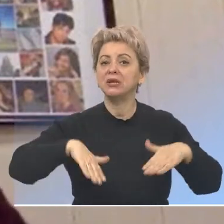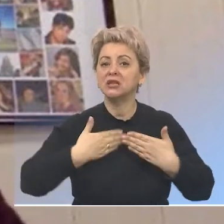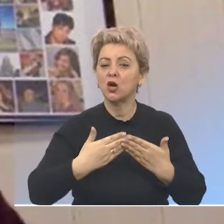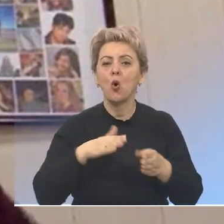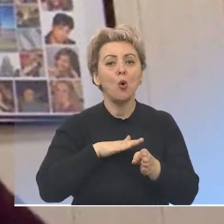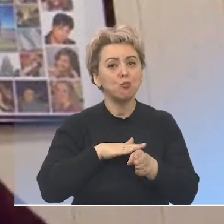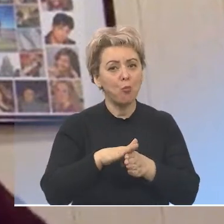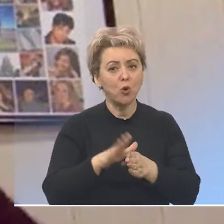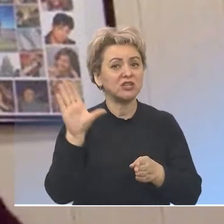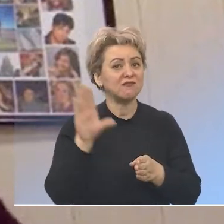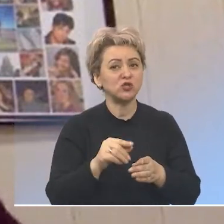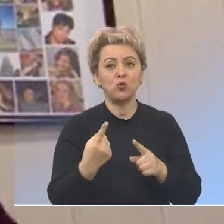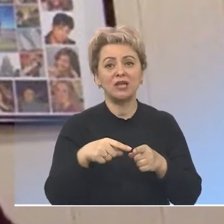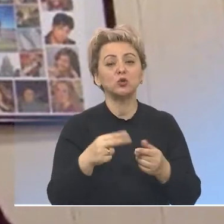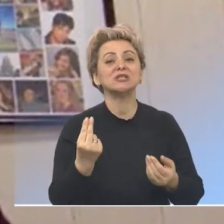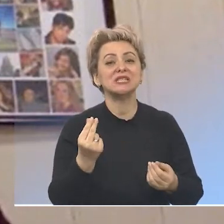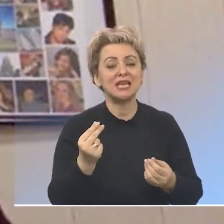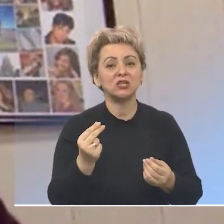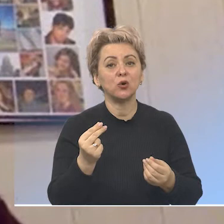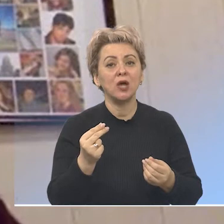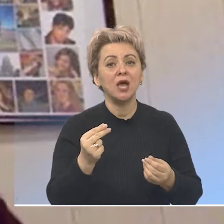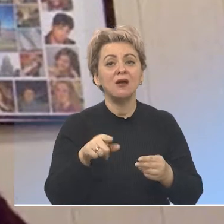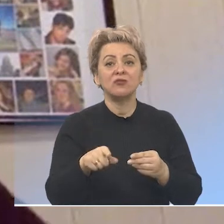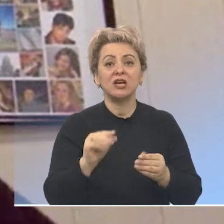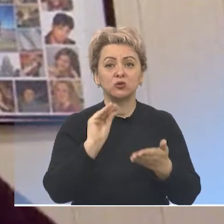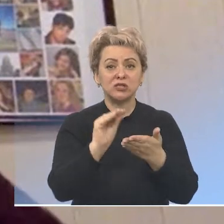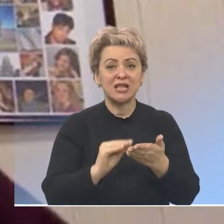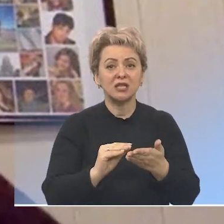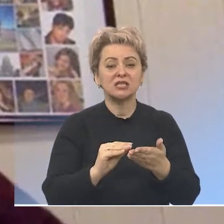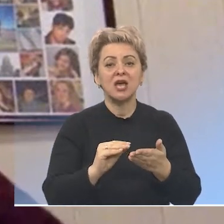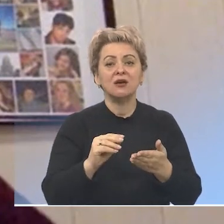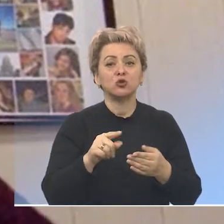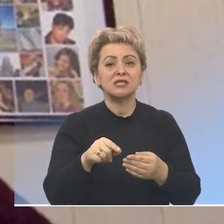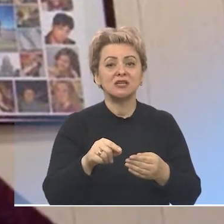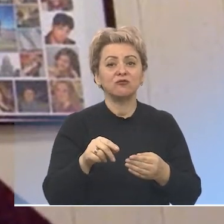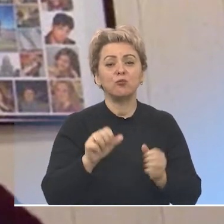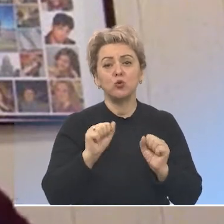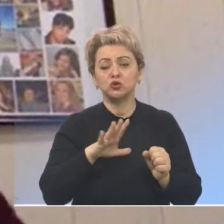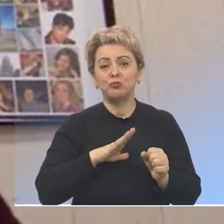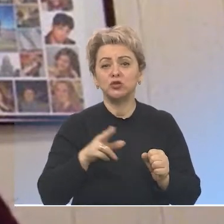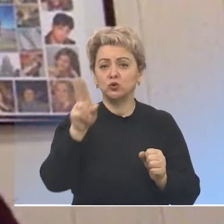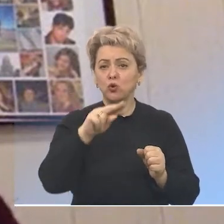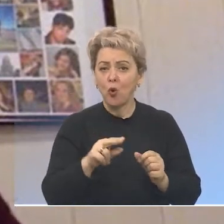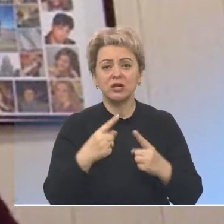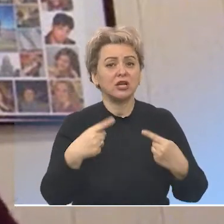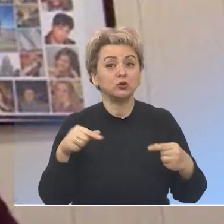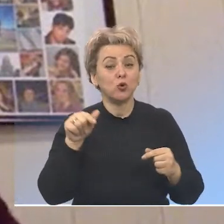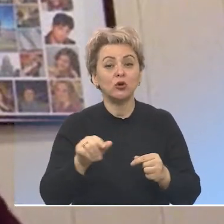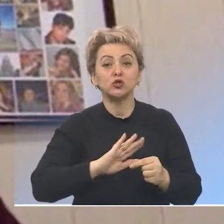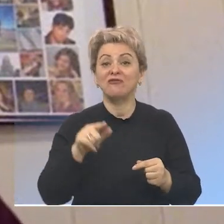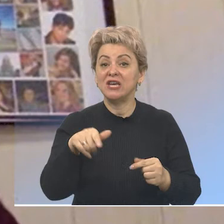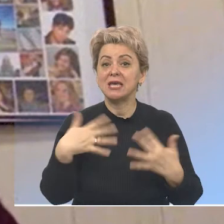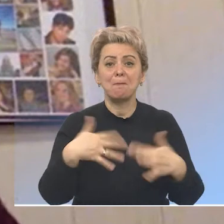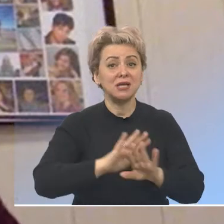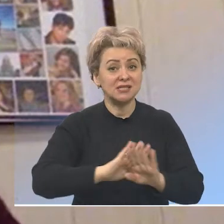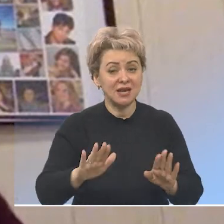вам предлагается полностью на всю эту сумму, причем в эквиваленте условных единиц, чтобы вы как потребитель не